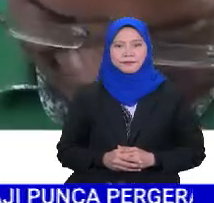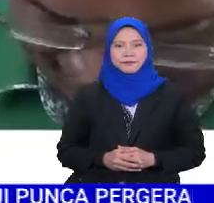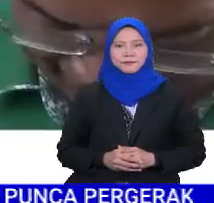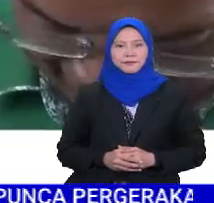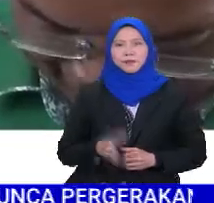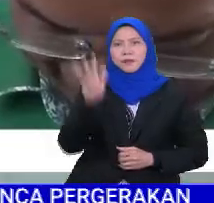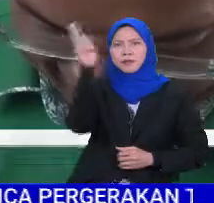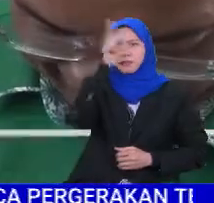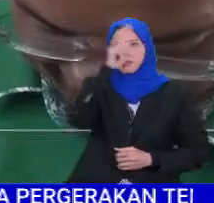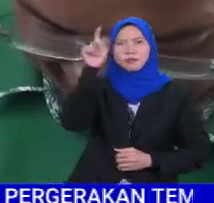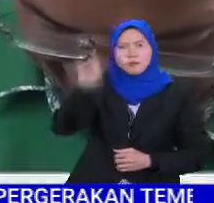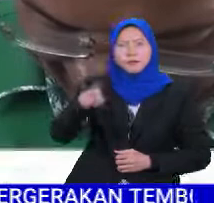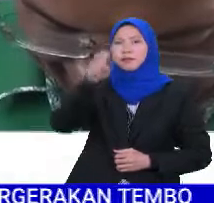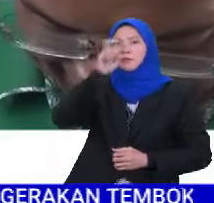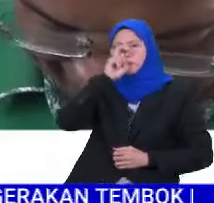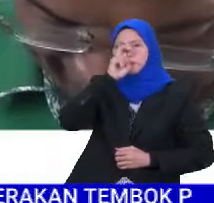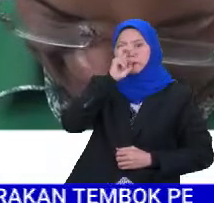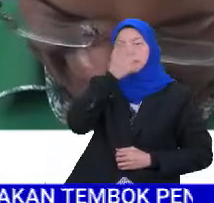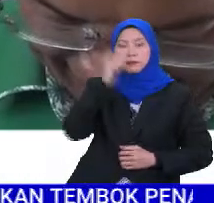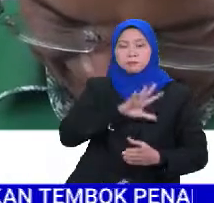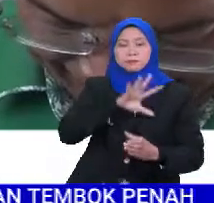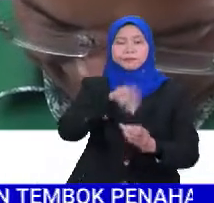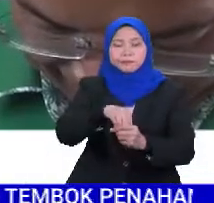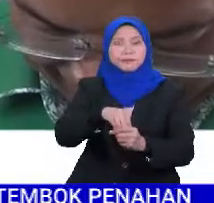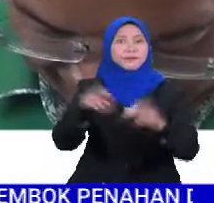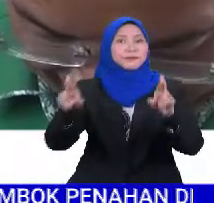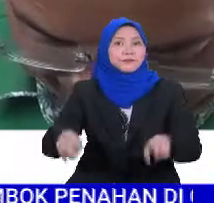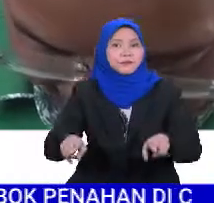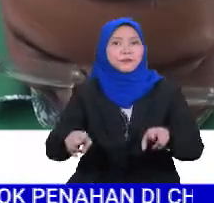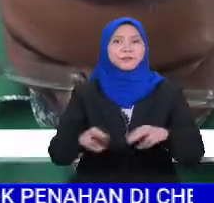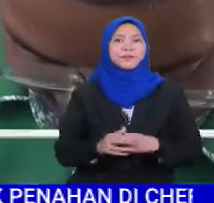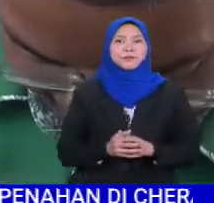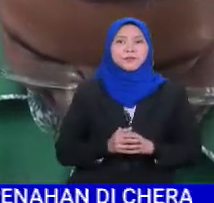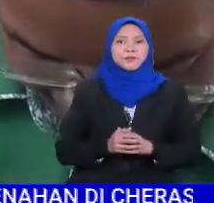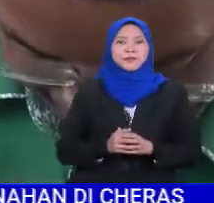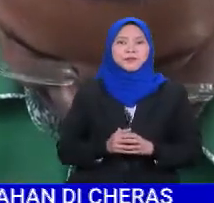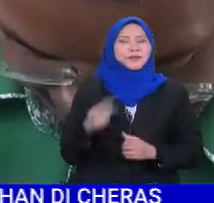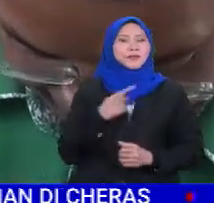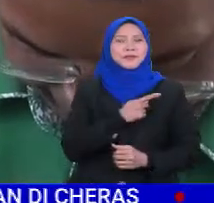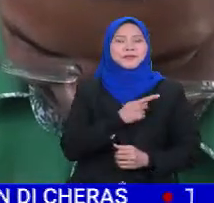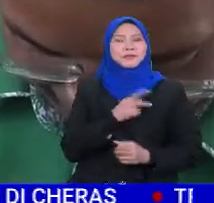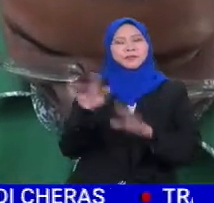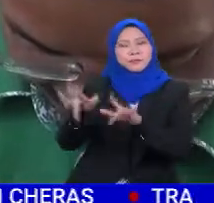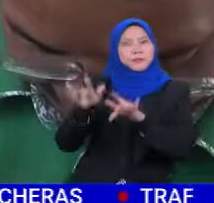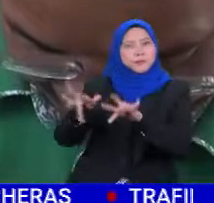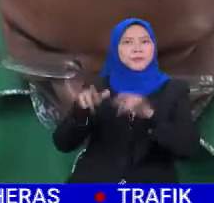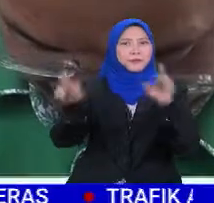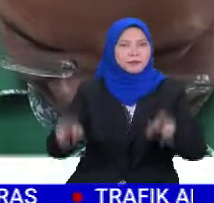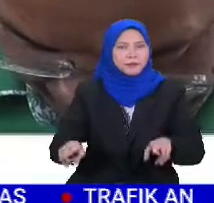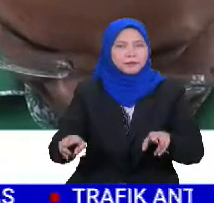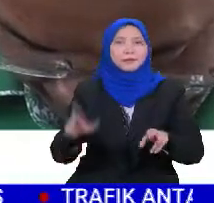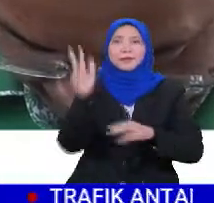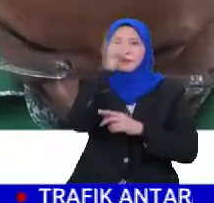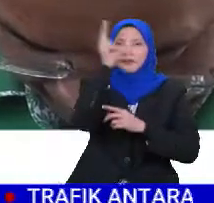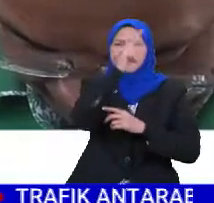Kerajaan dia kena bertegah benar ni sebab dia membabitkan rakyat. Dia membabitkan rakyat. Nah, kita sangat prihatin dengan rakyat. Ha, dan